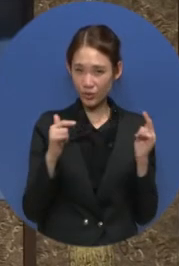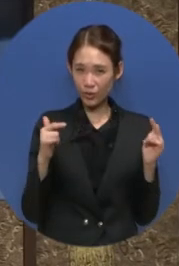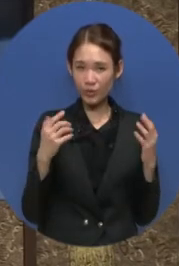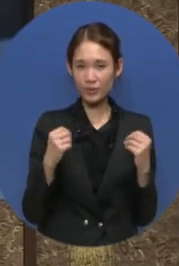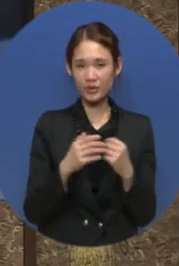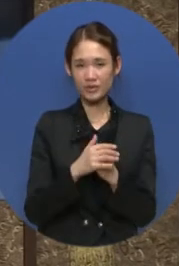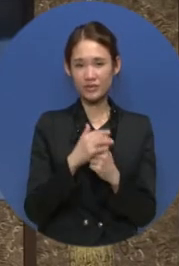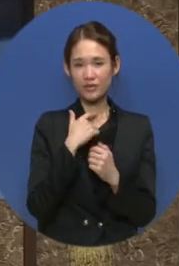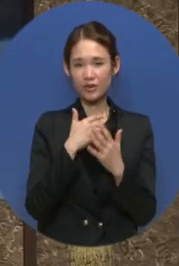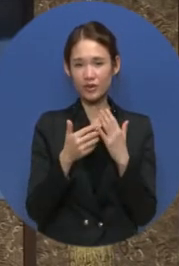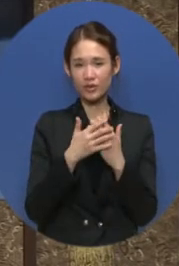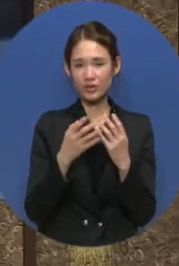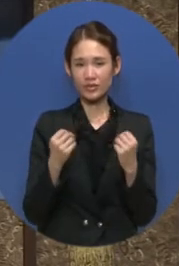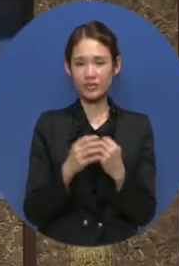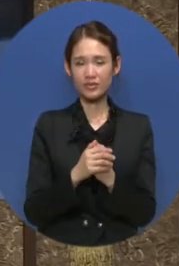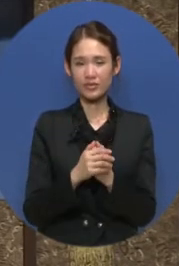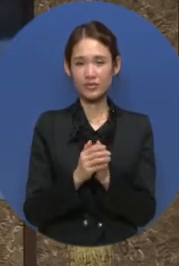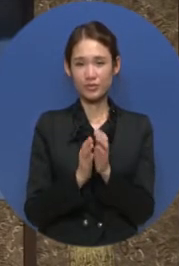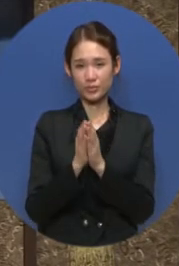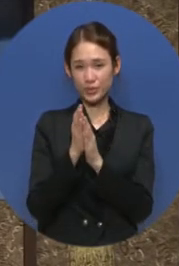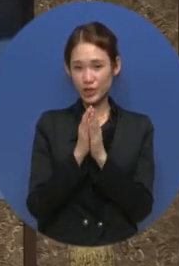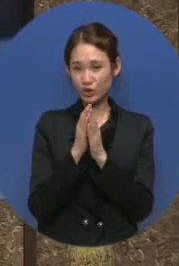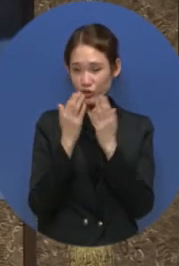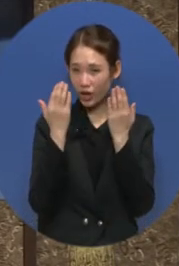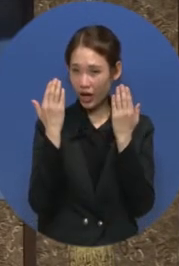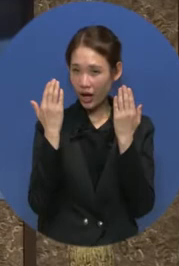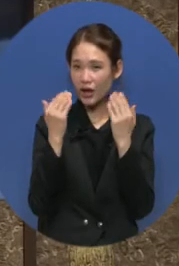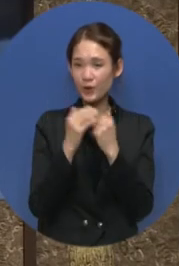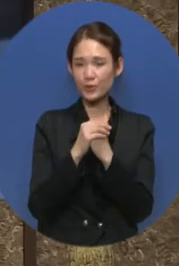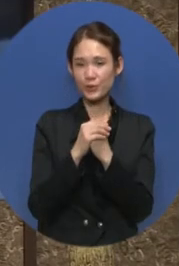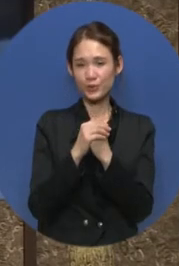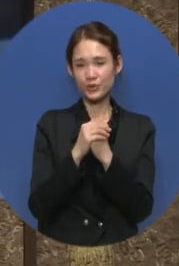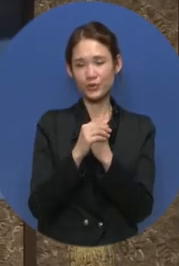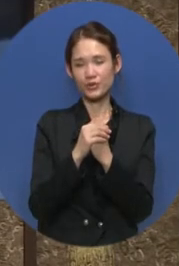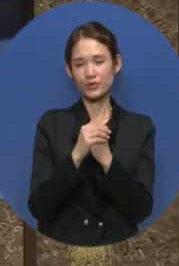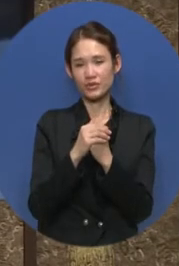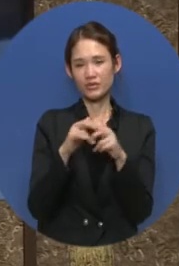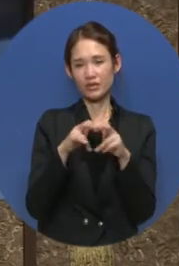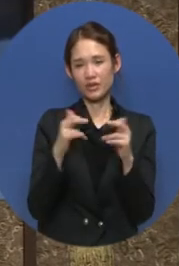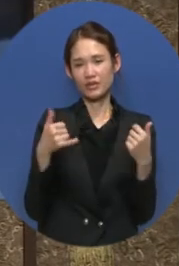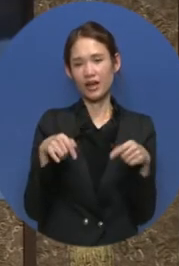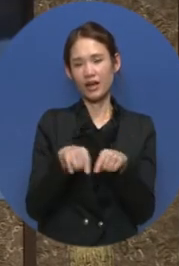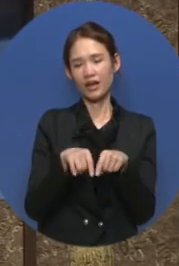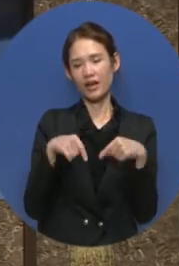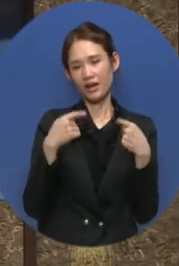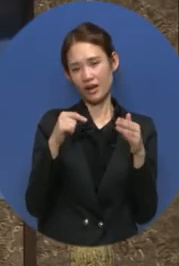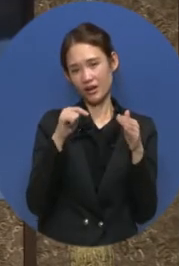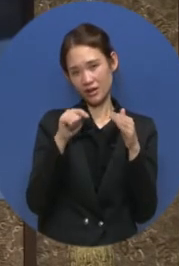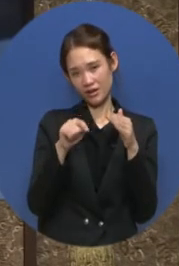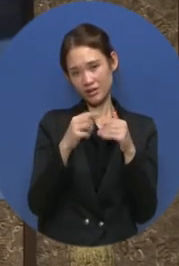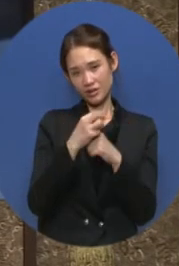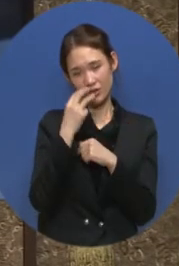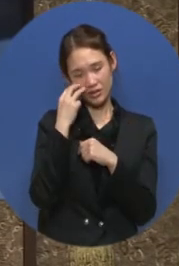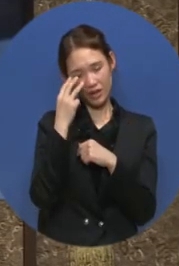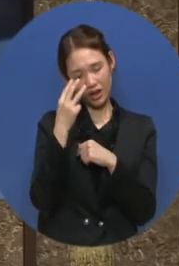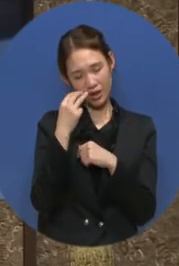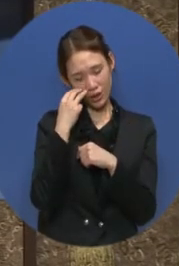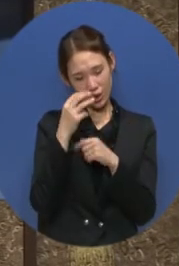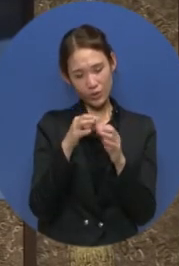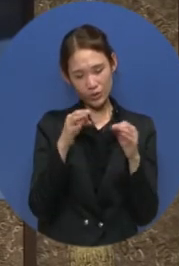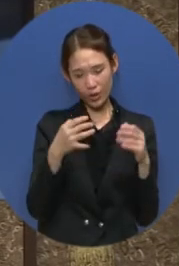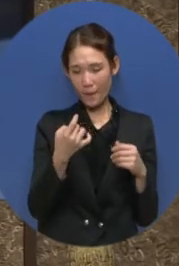많이 겪었죠. 그래서 이제 비누학교를 저희 장애인들 들어가서 네. 한 3개월 동안